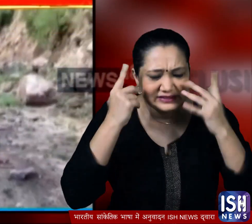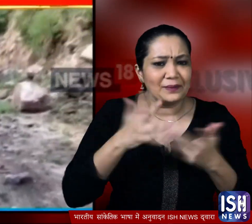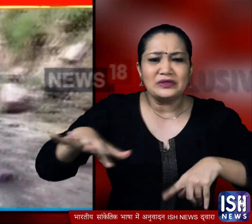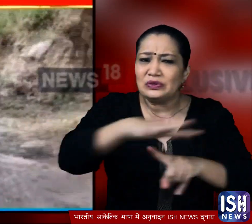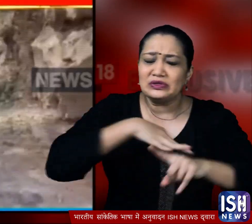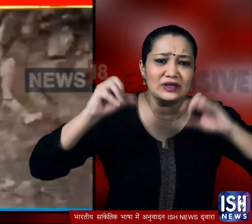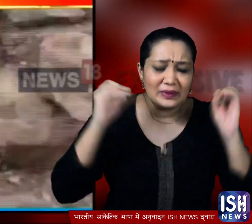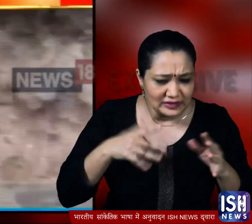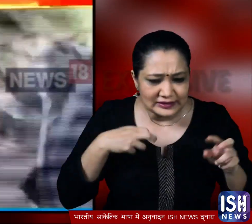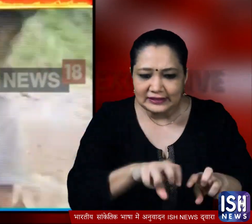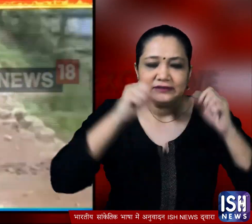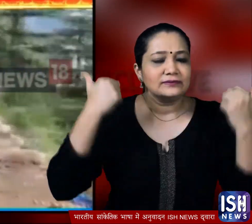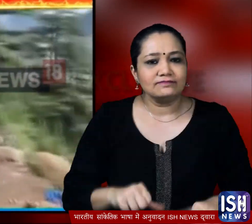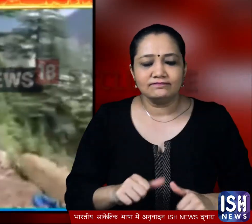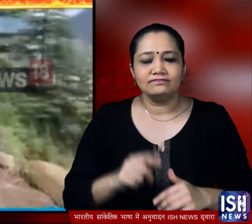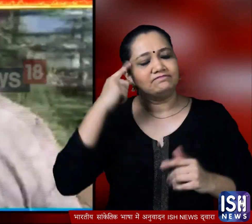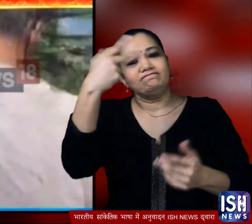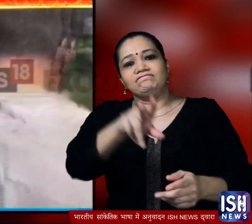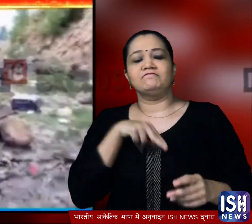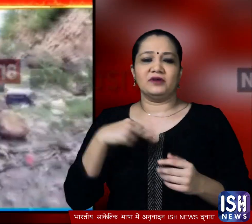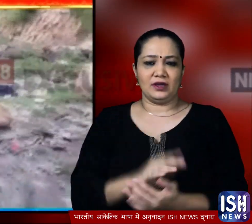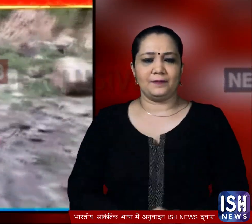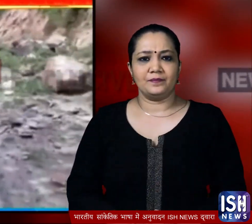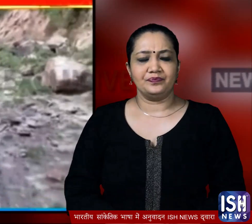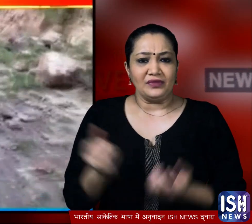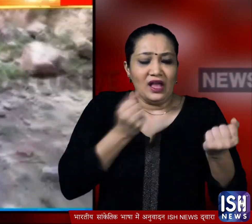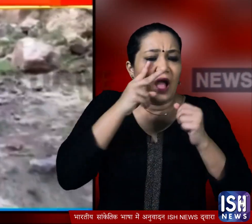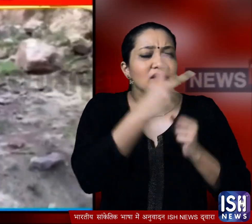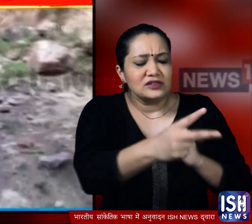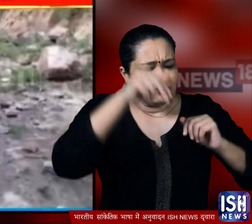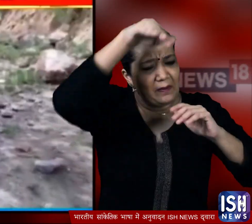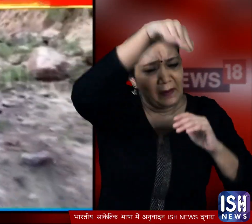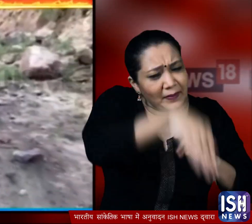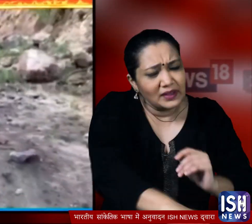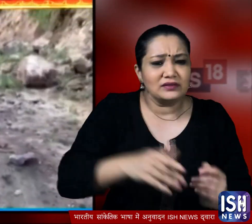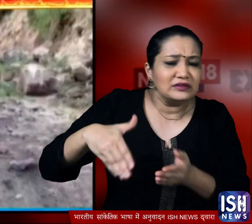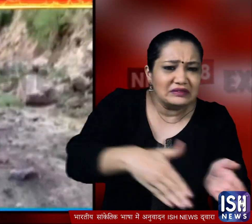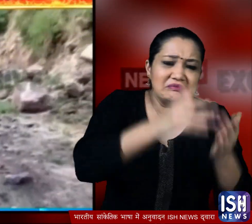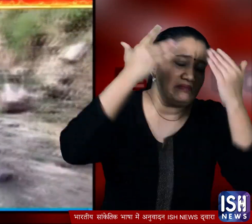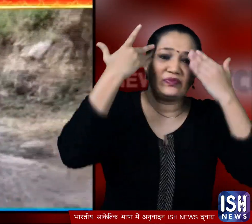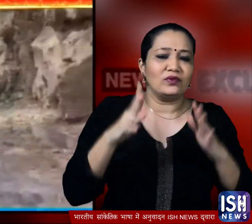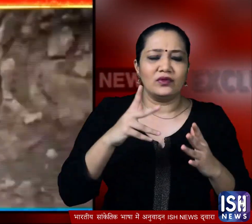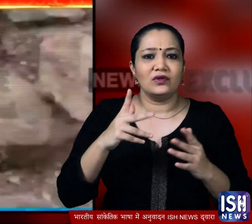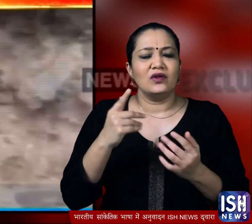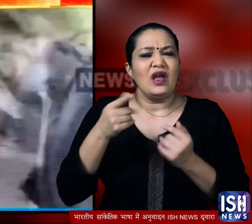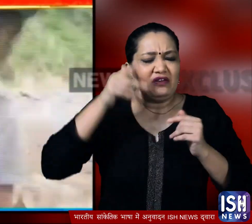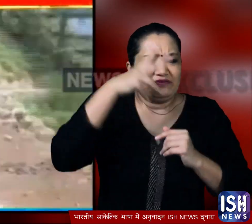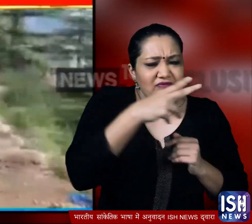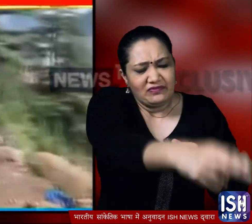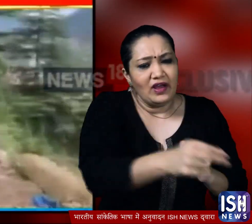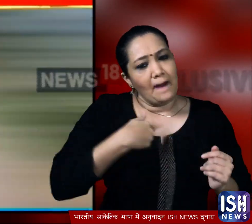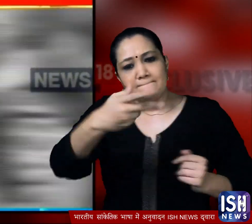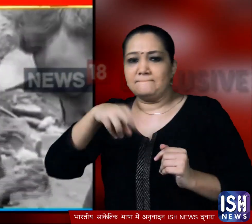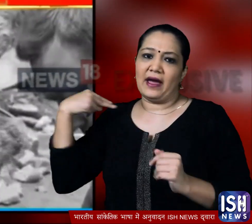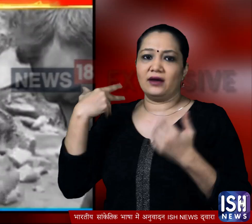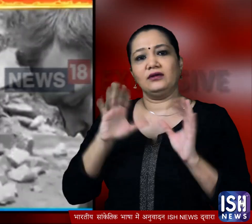हालात ऐसे थे कि वो आगे नहीं बढ़ पाए और उन्हें वापस आना पड़ा। मुझे गाड़ी नजर नहीं आ रही है, मुझे लगता है नीचे रिवर तक गई है, तो हम ये सेफ एरिया नहीं है और काफी आगे तक हम वापस